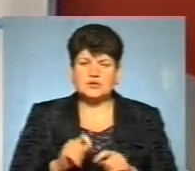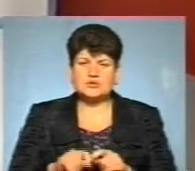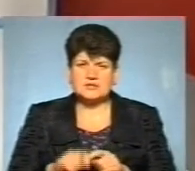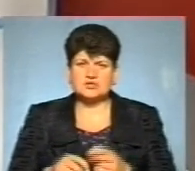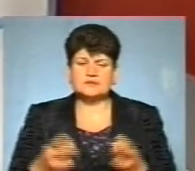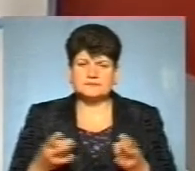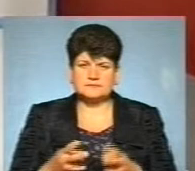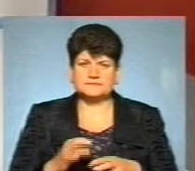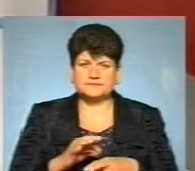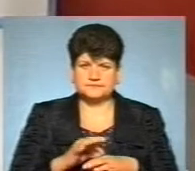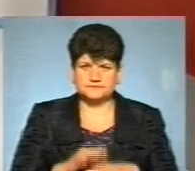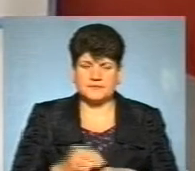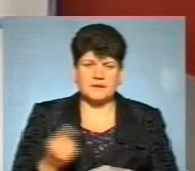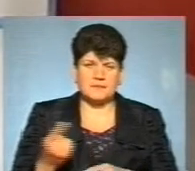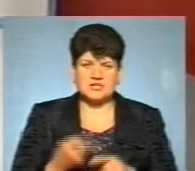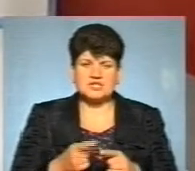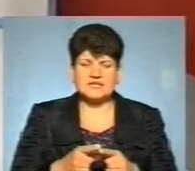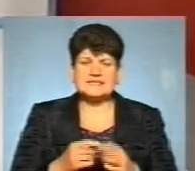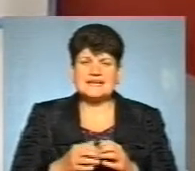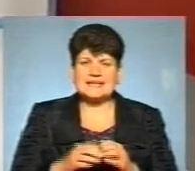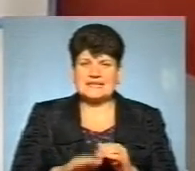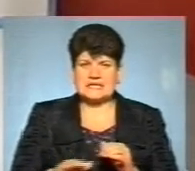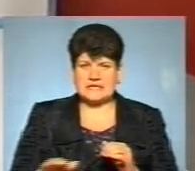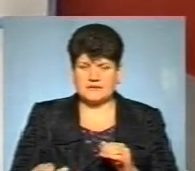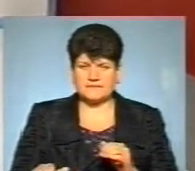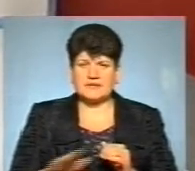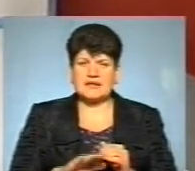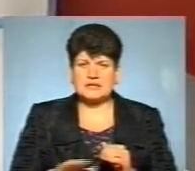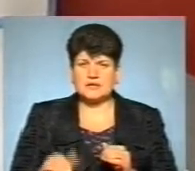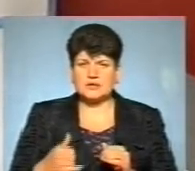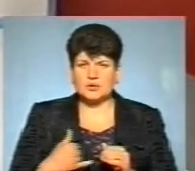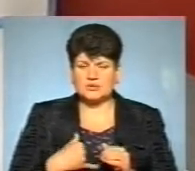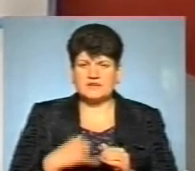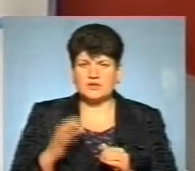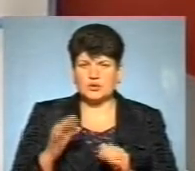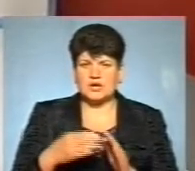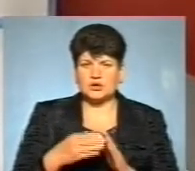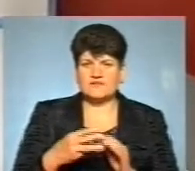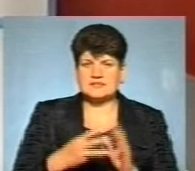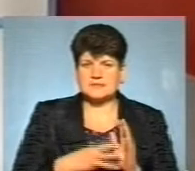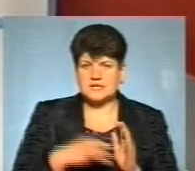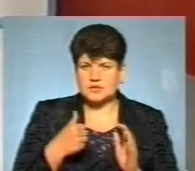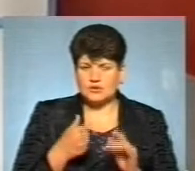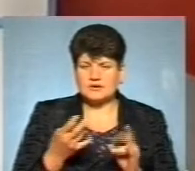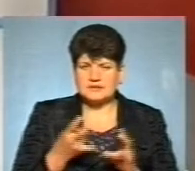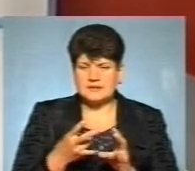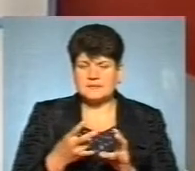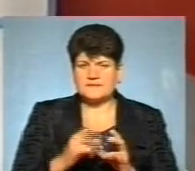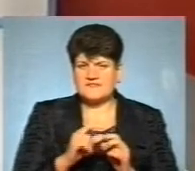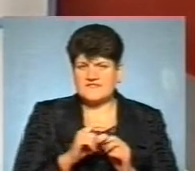варто провести. По-перше, серед дітей. Діти у нас від 0 до 18 років, треба виділити